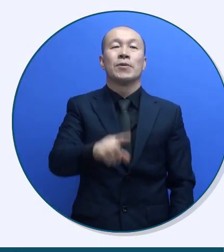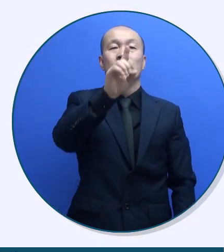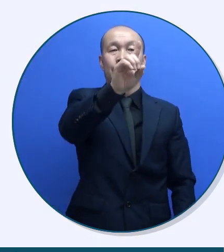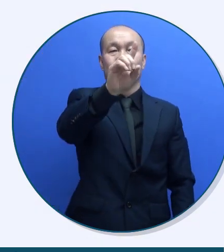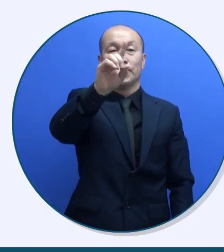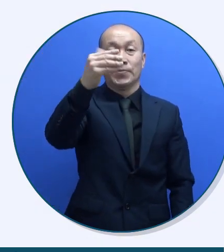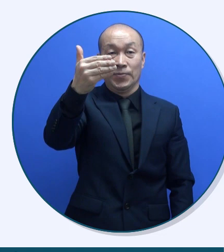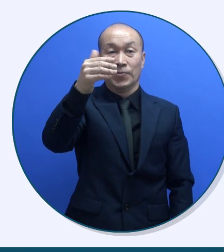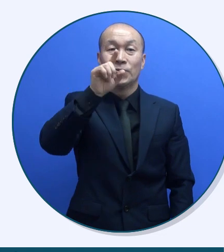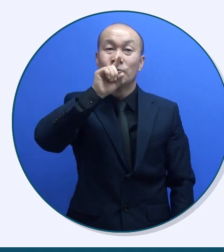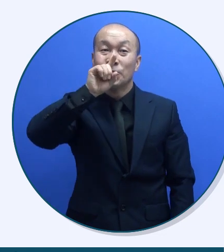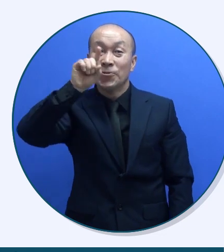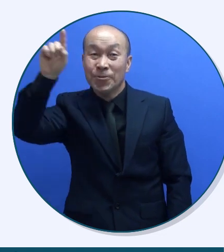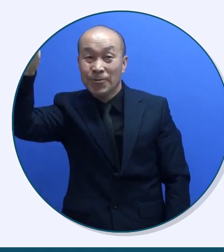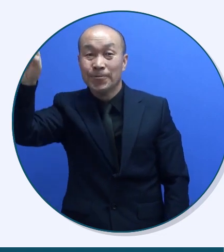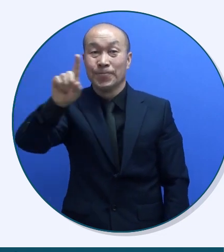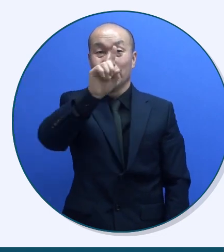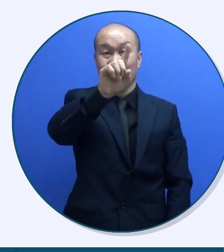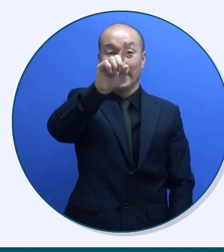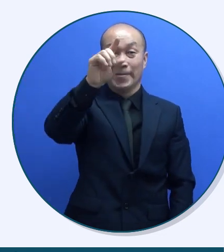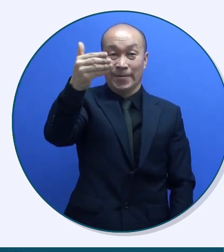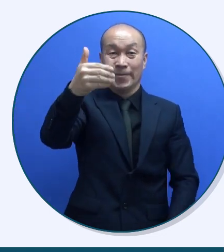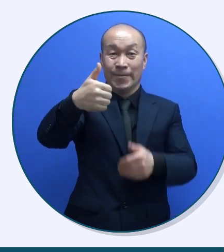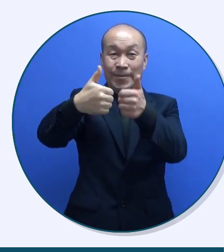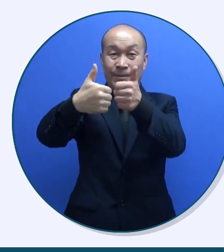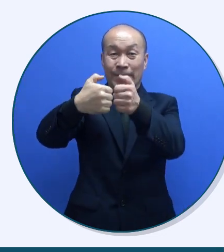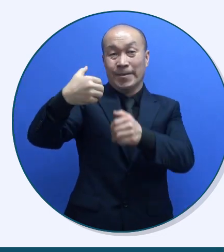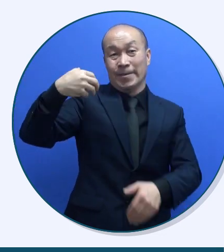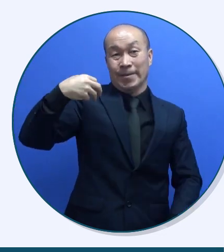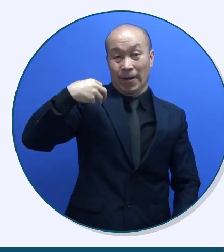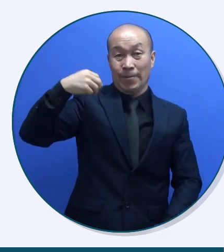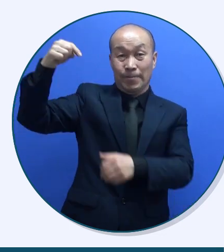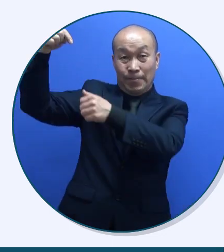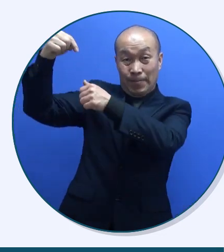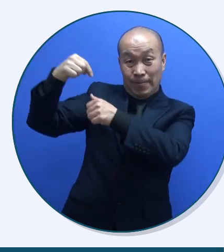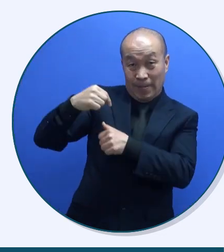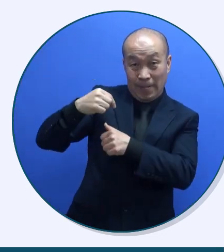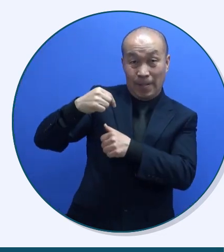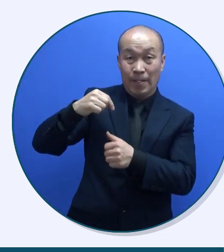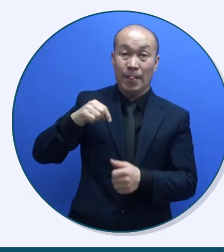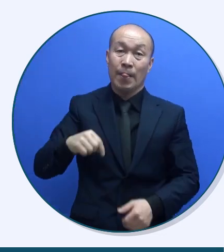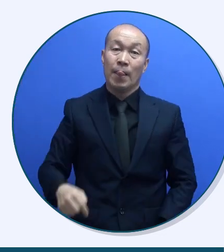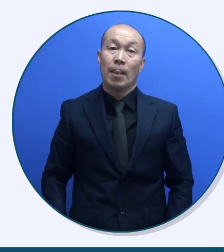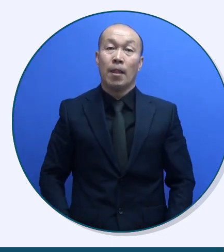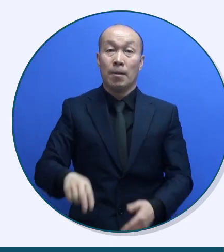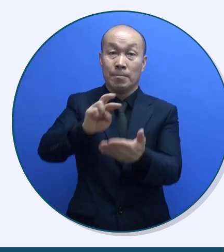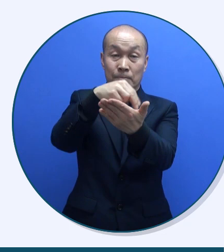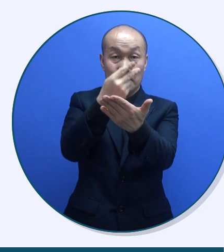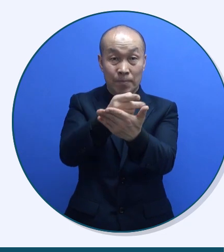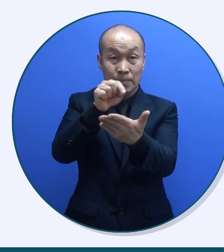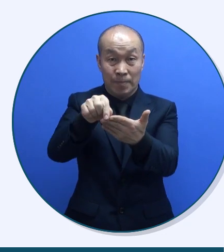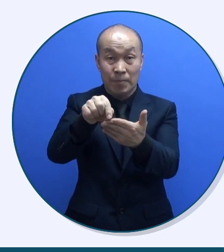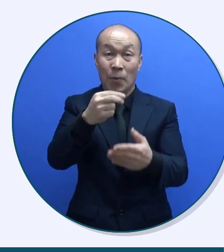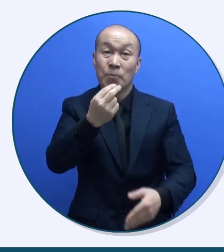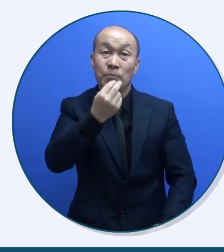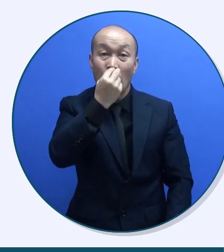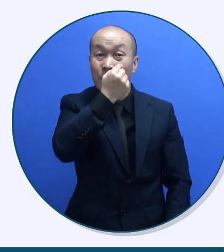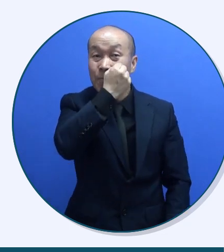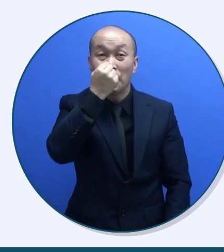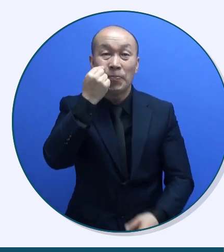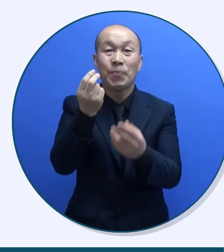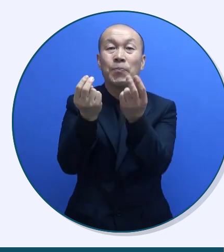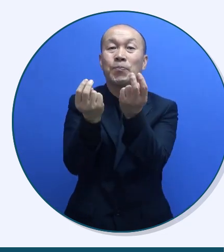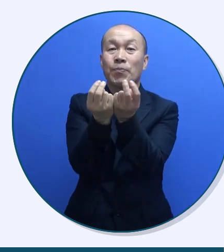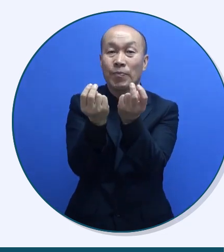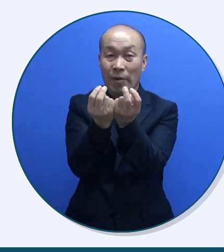119에 신고했다면 119 상담 요원의 지시에 따라 쓰러진 사람의 호흡을 확인해야 하는데요. 호흡 확인의 방법은